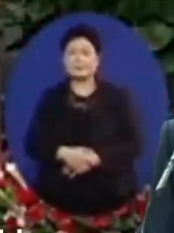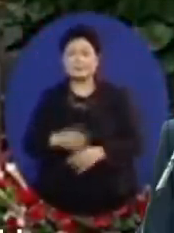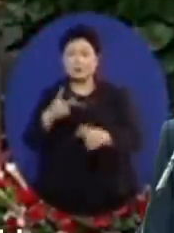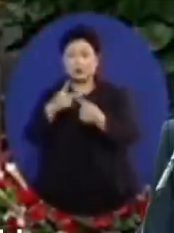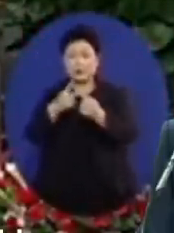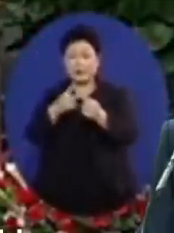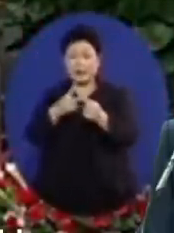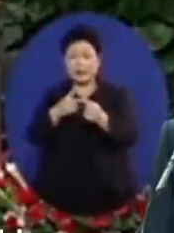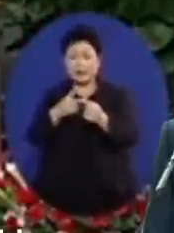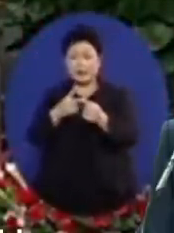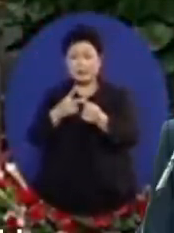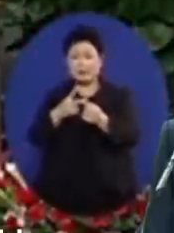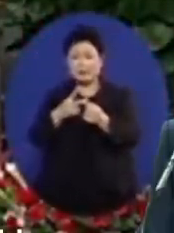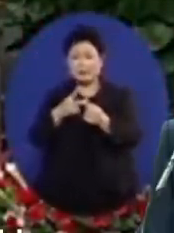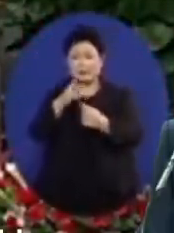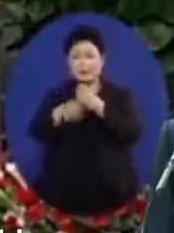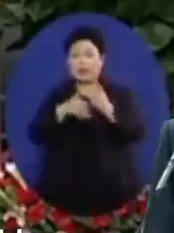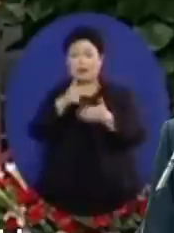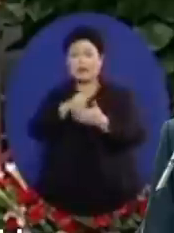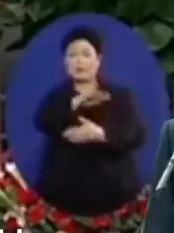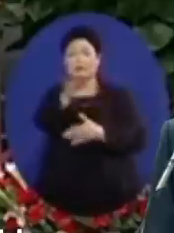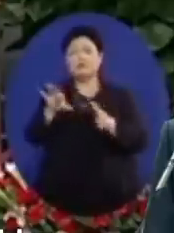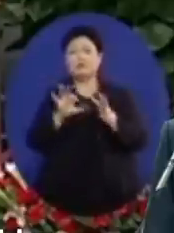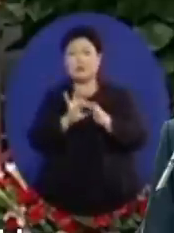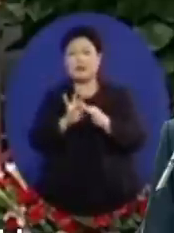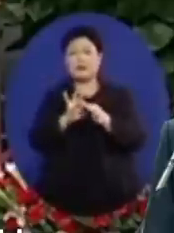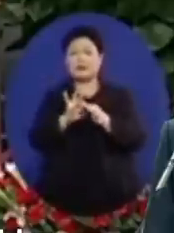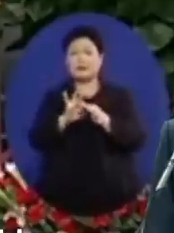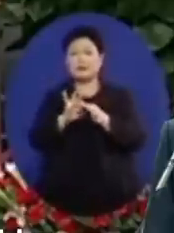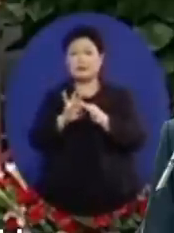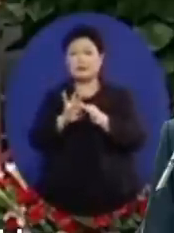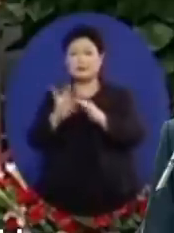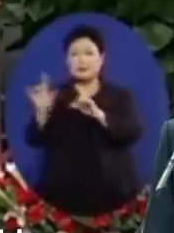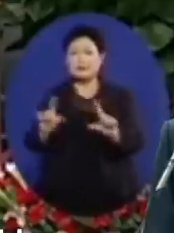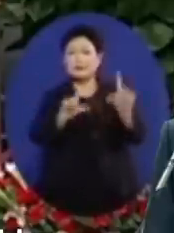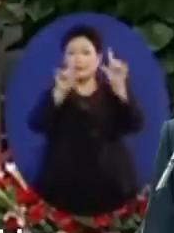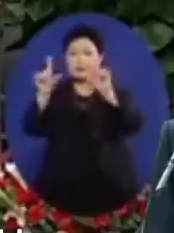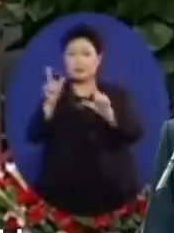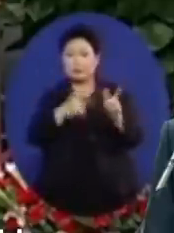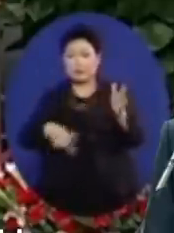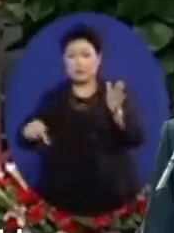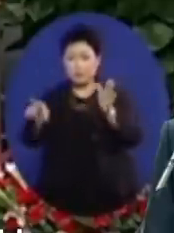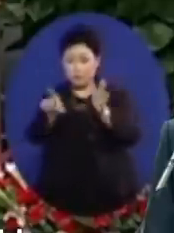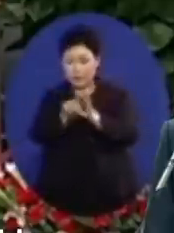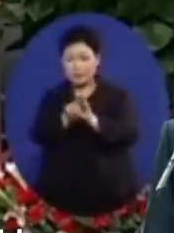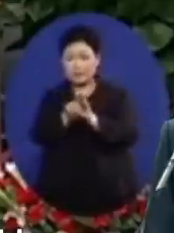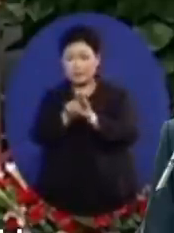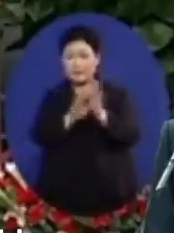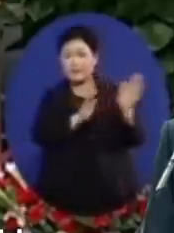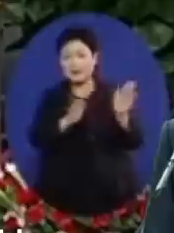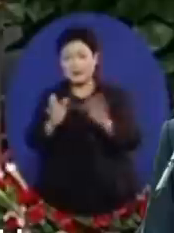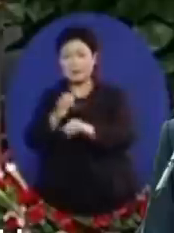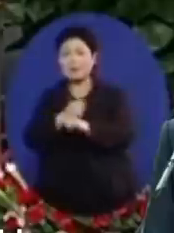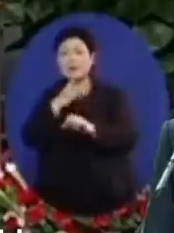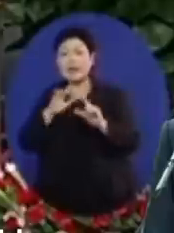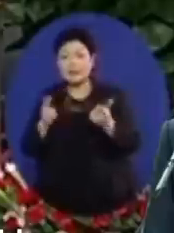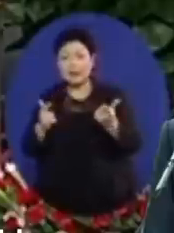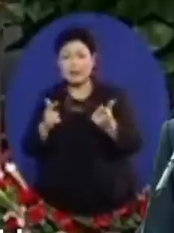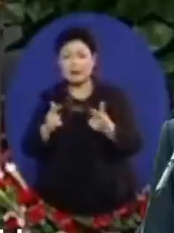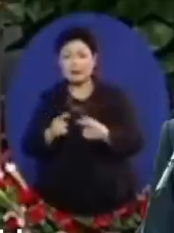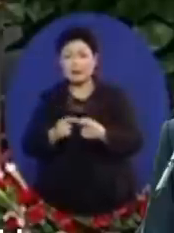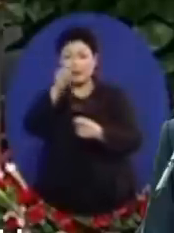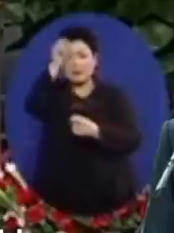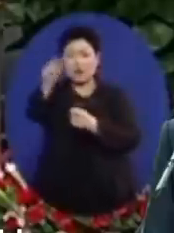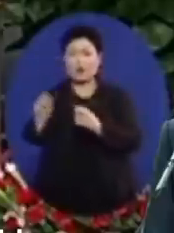둘째로, 하나님은 우리의 삶을 위해서 예비할 뿐 아니라